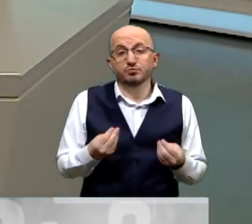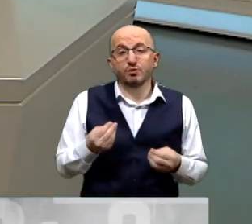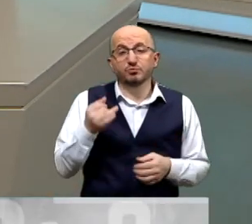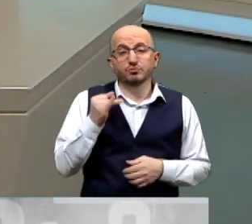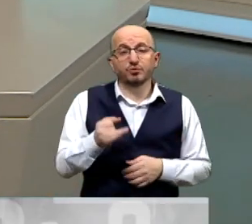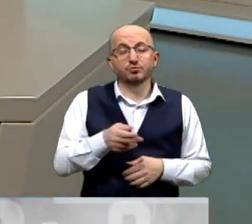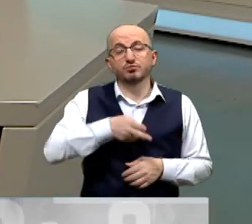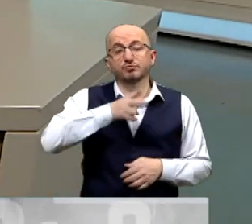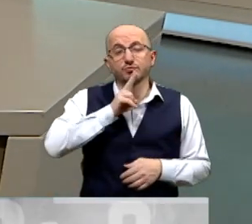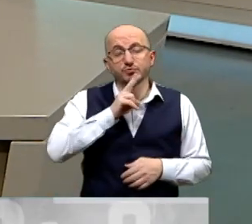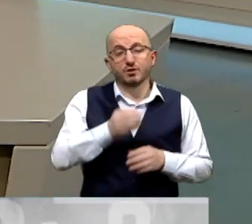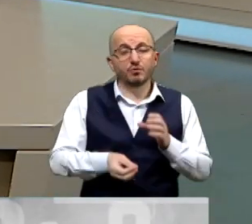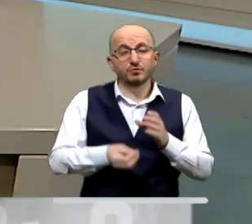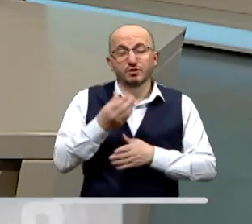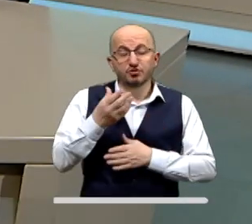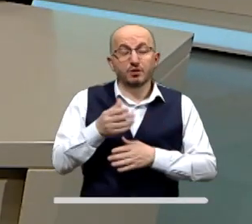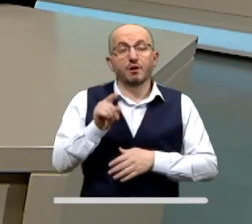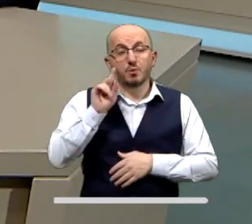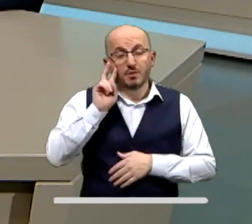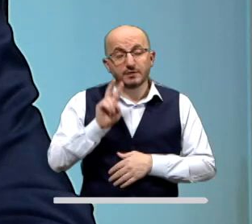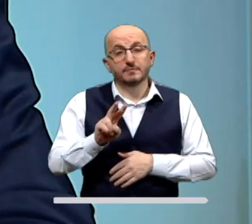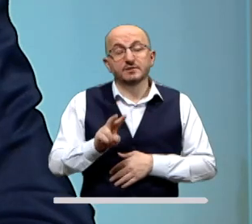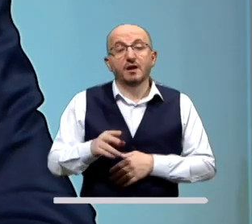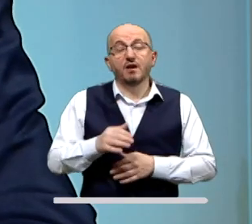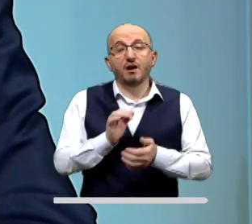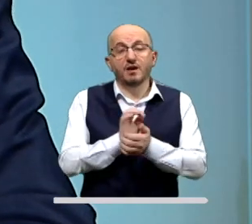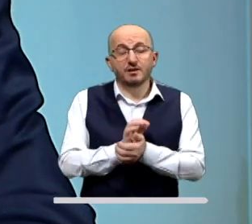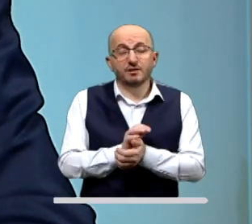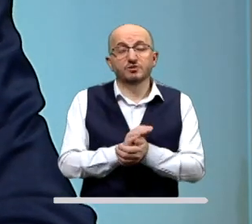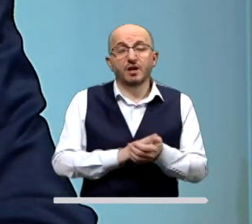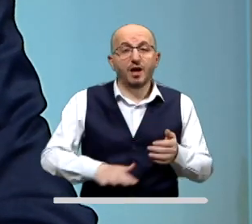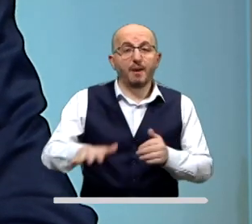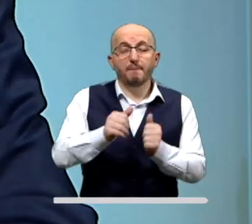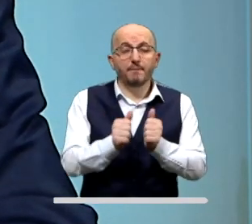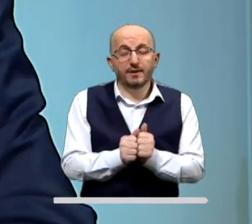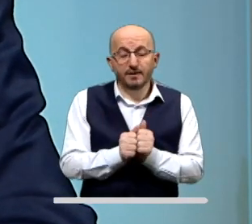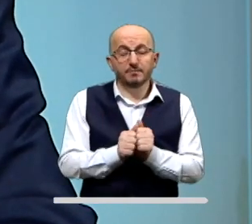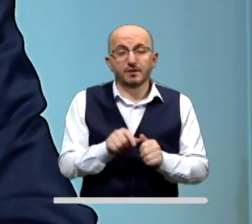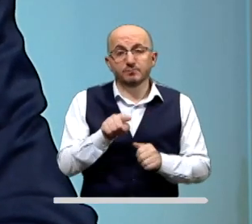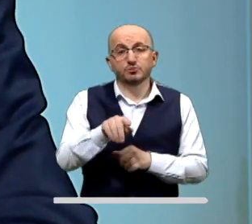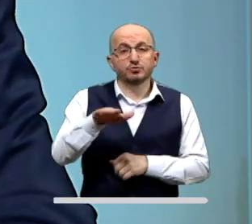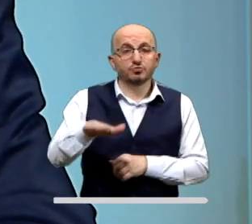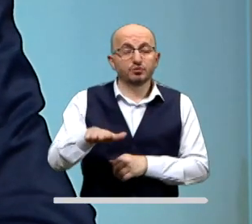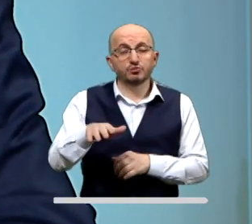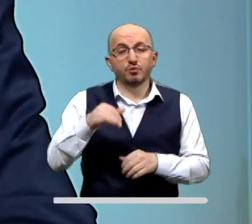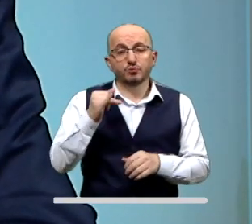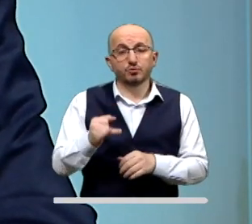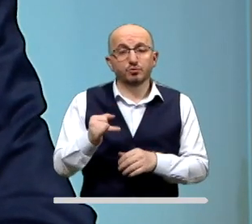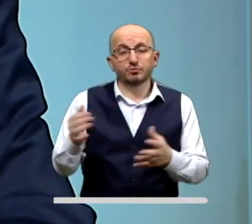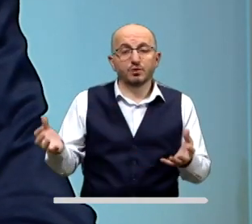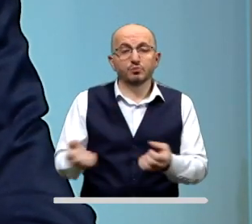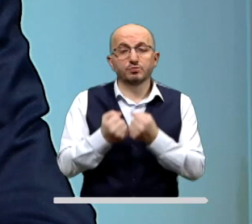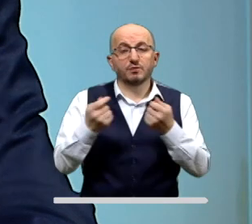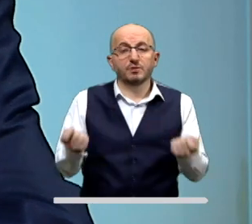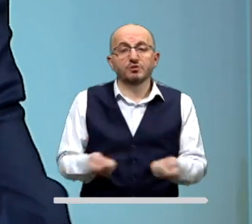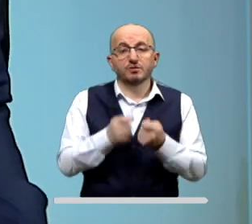sonuçlara kaçıyor Bu bakımdan ailece el birliği ile bu yavrumuzu o bataklıktan kurtarmaya